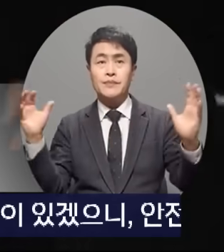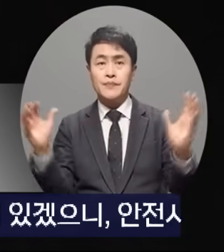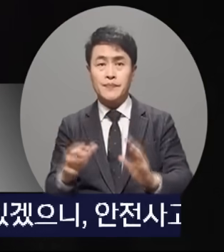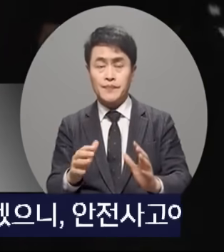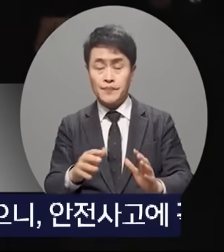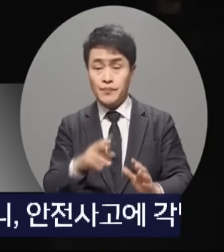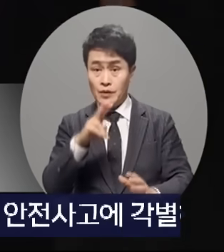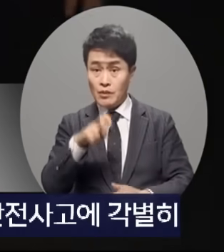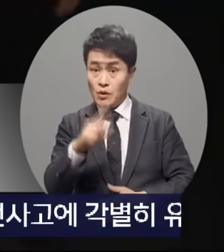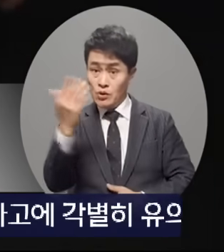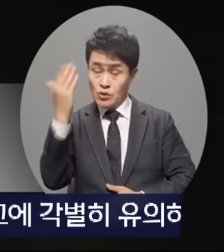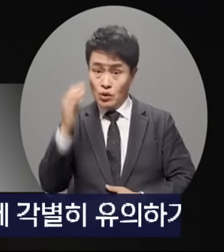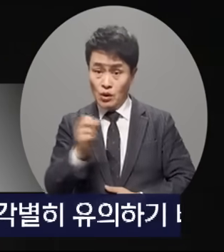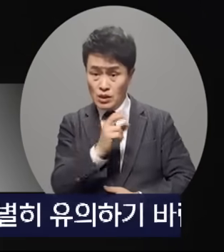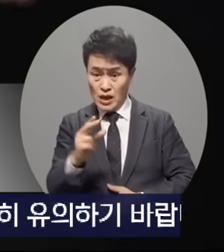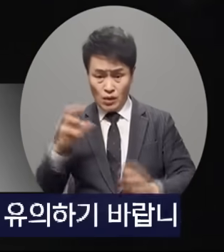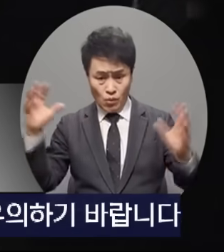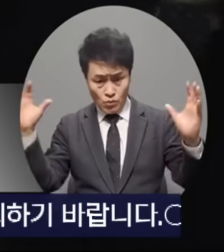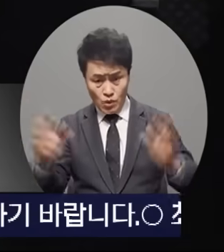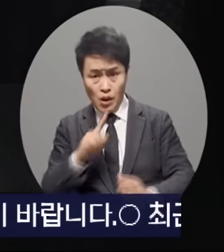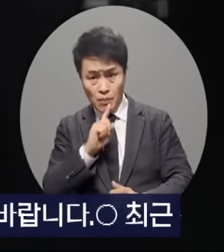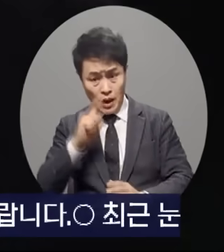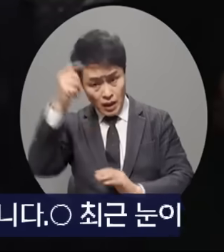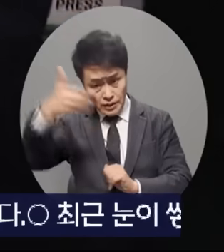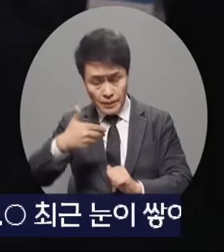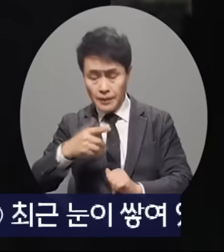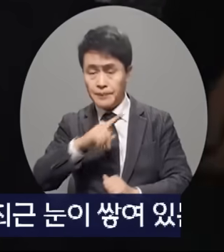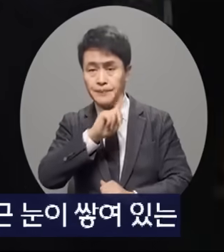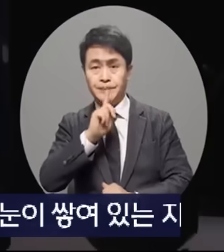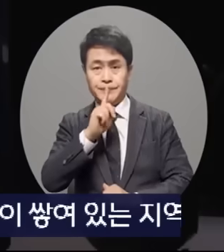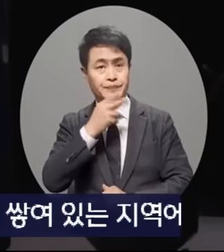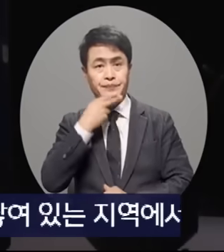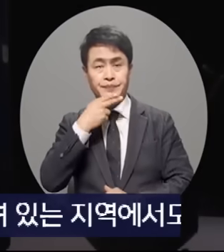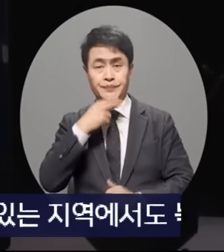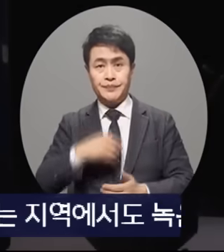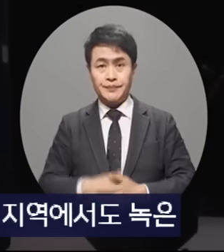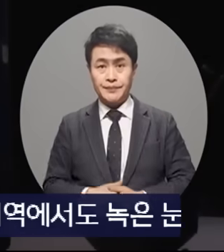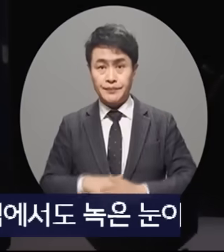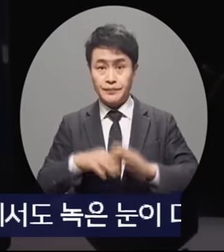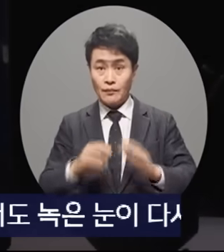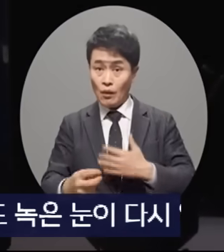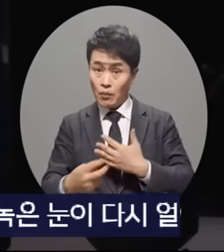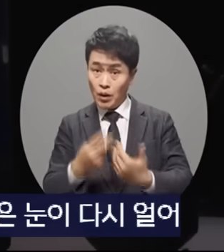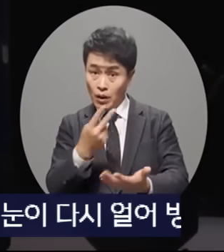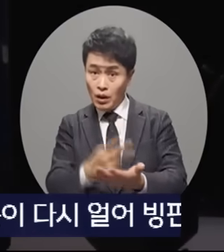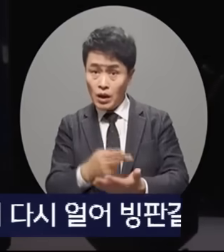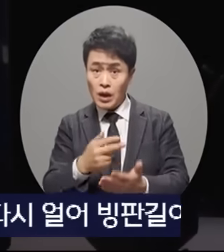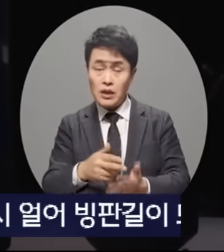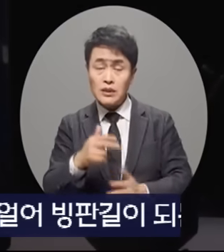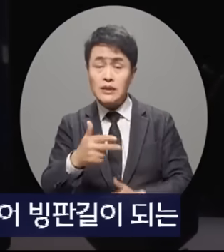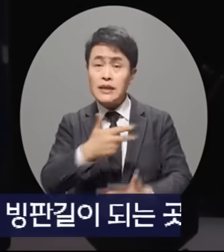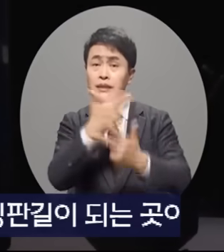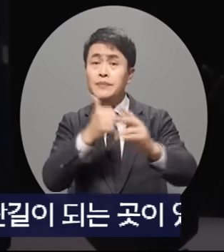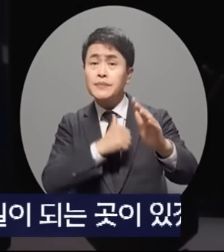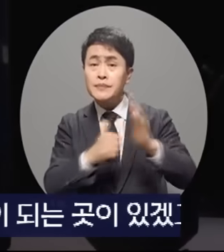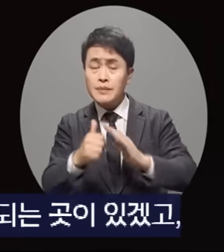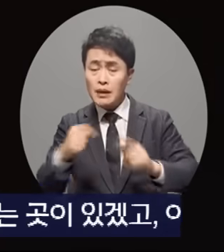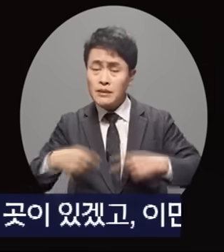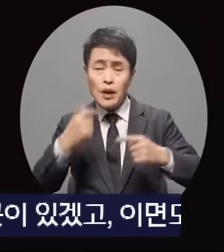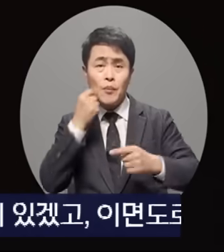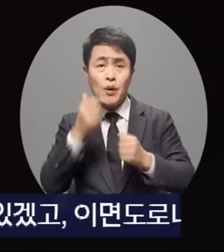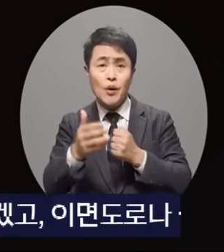전 대통령의 야권 대통합 발언에 대한 질문엔 답을 하지 않았습니다. 병원에 있는 이재명 민주당 대표는 참석은